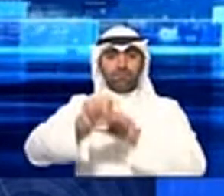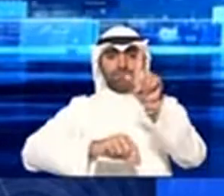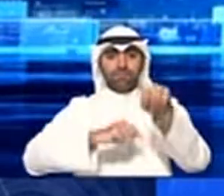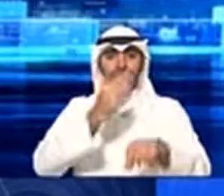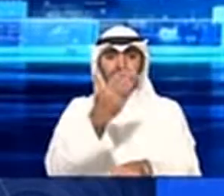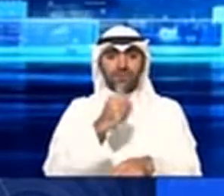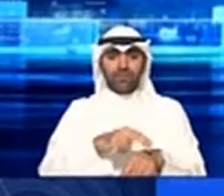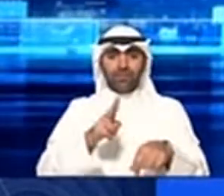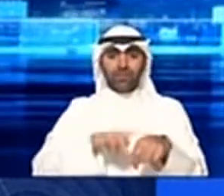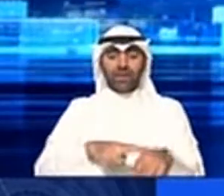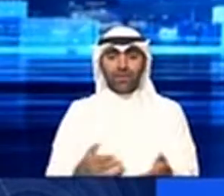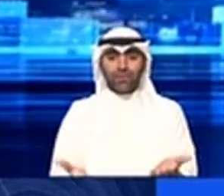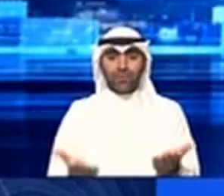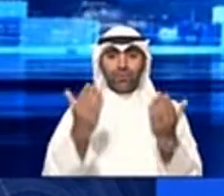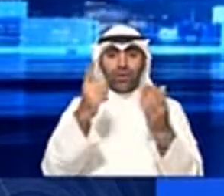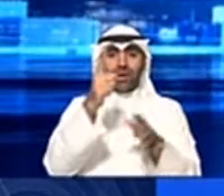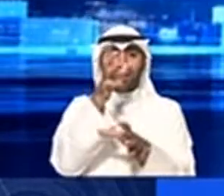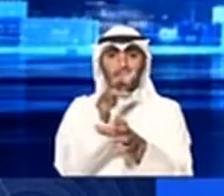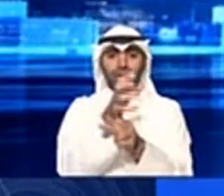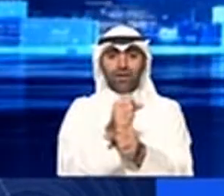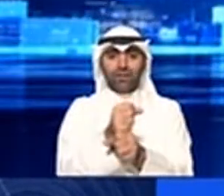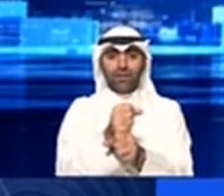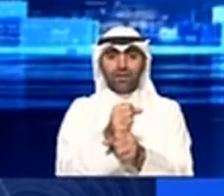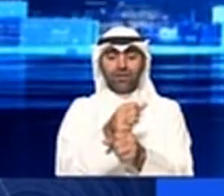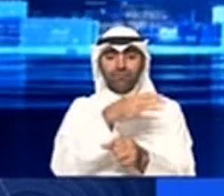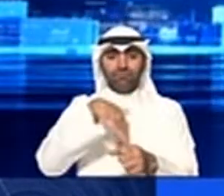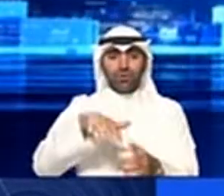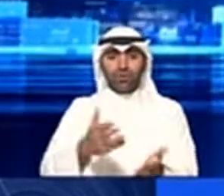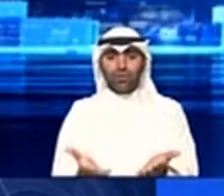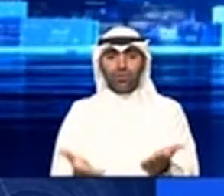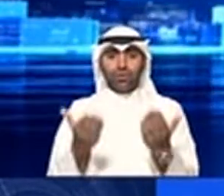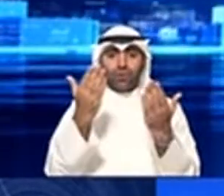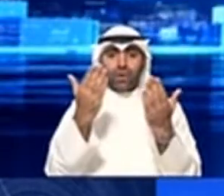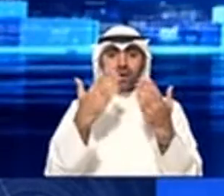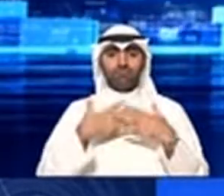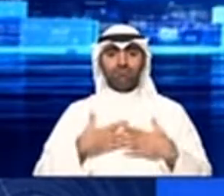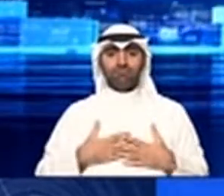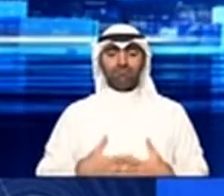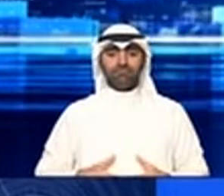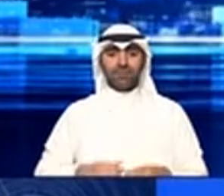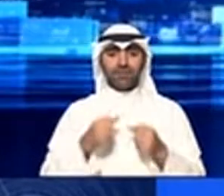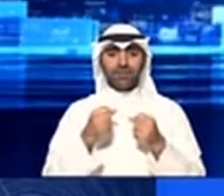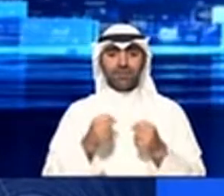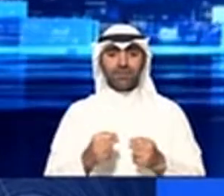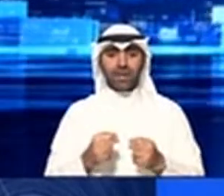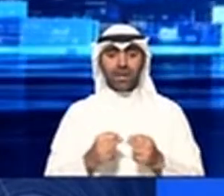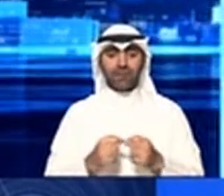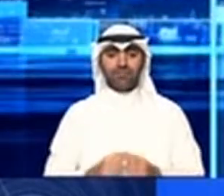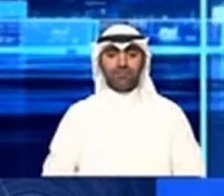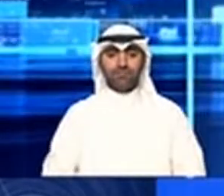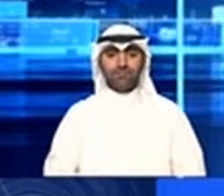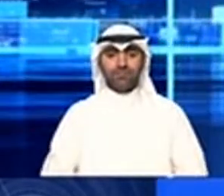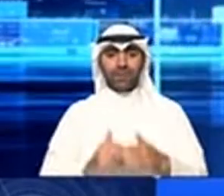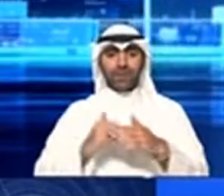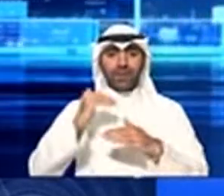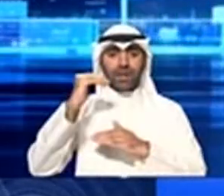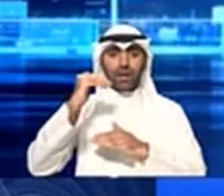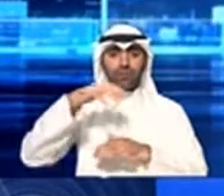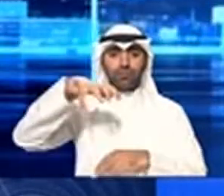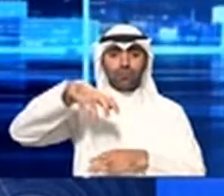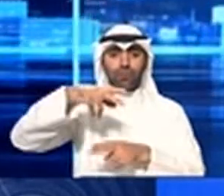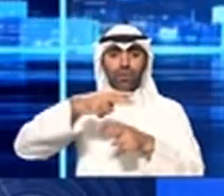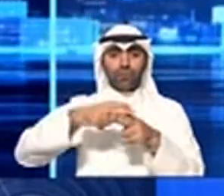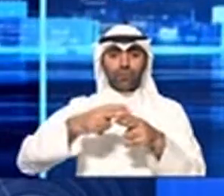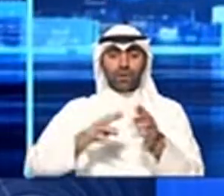أمير البلاد حفظه الله ورعاه ولسمو ولي العهد حفظه الله موفور الصحة والعافية ودوام